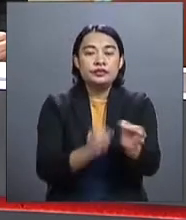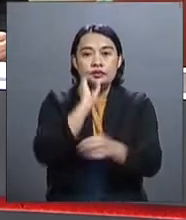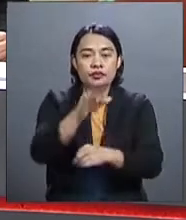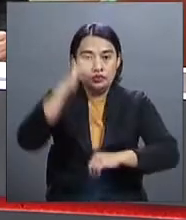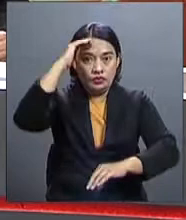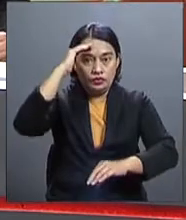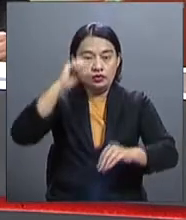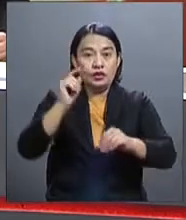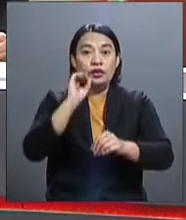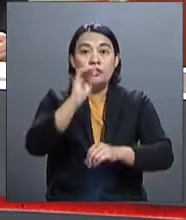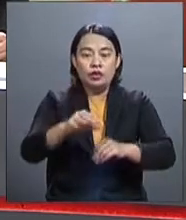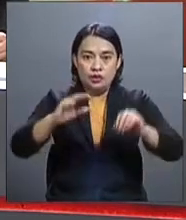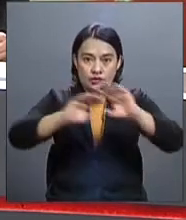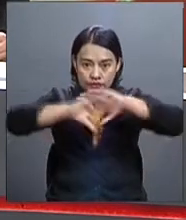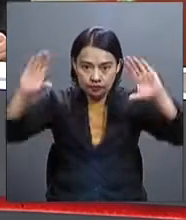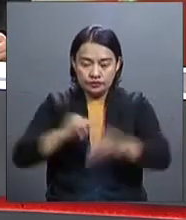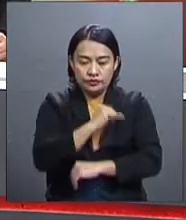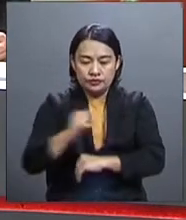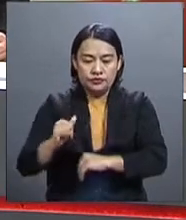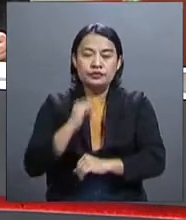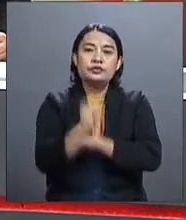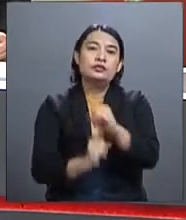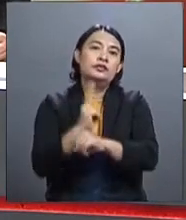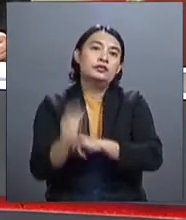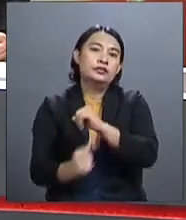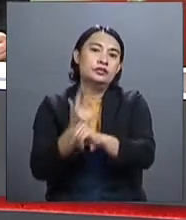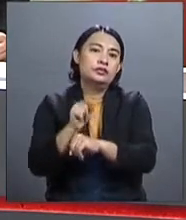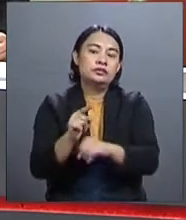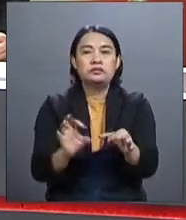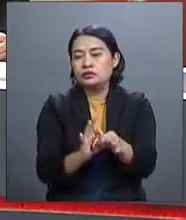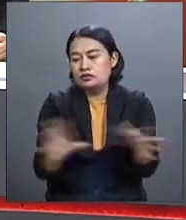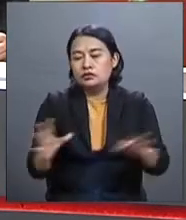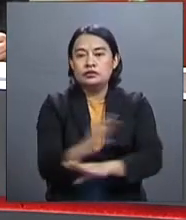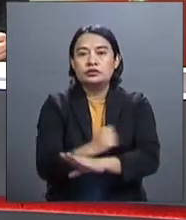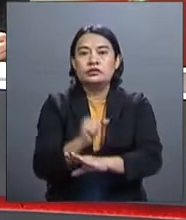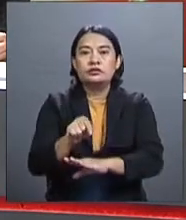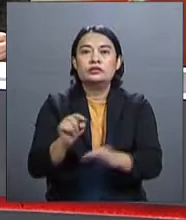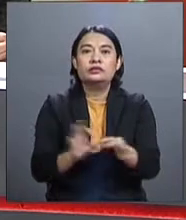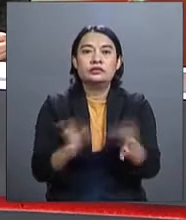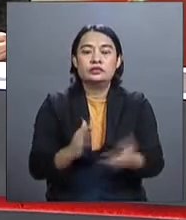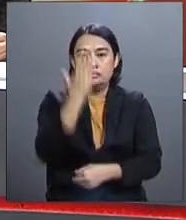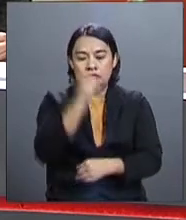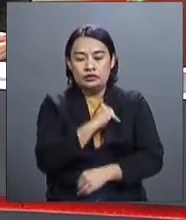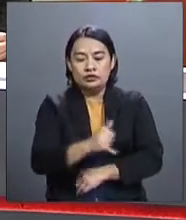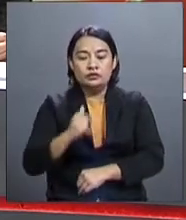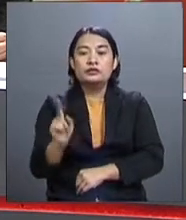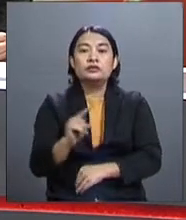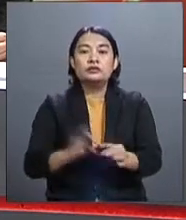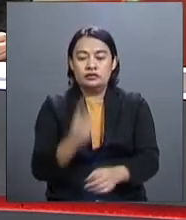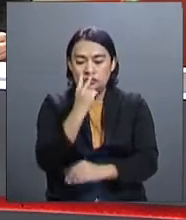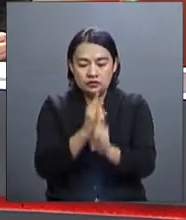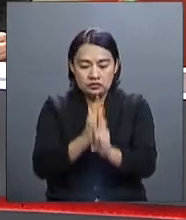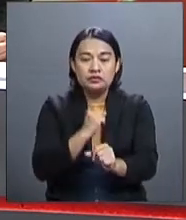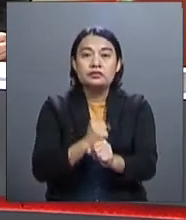พื้นที่ตลอดช่วง 2-3 ปีนี้ไม่มีนัยยะทางการเมืองค่ะเพราะว่าทุกครั้งที่ลงพื้นที่ก็จะเน้นติดตามการทำง